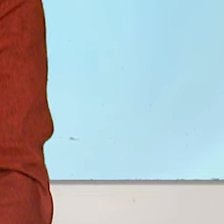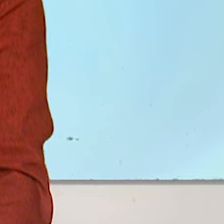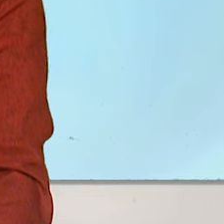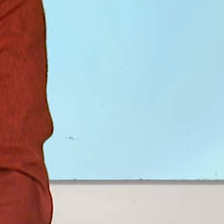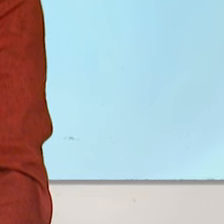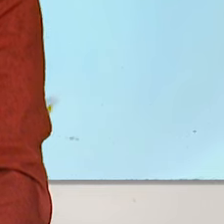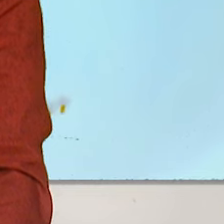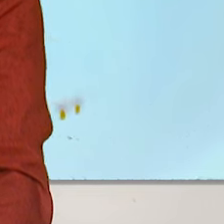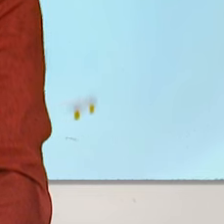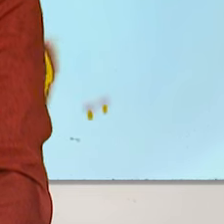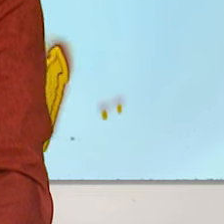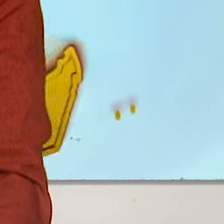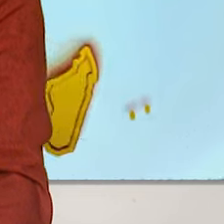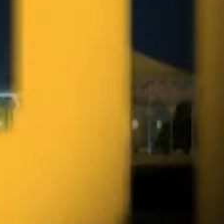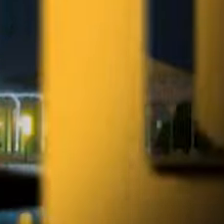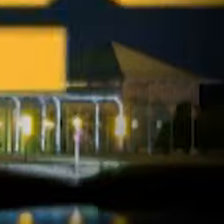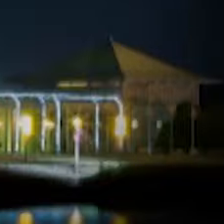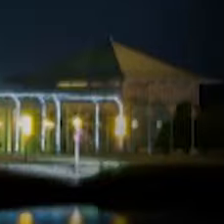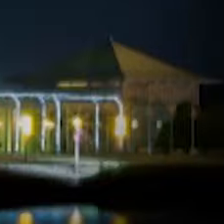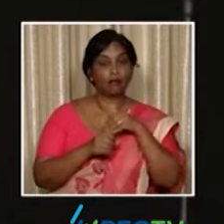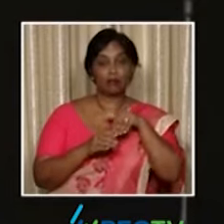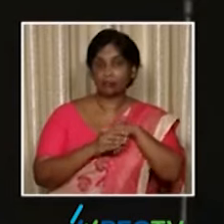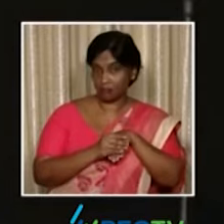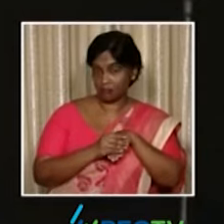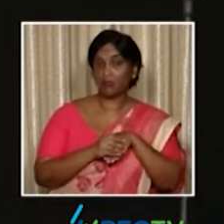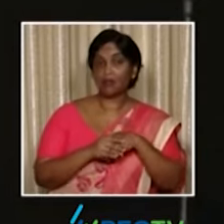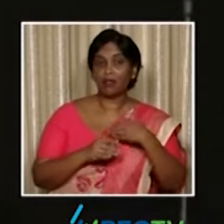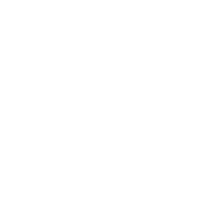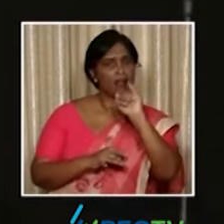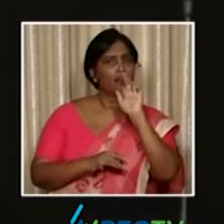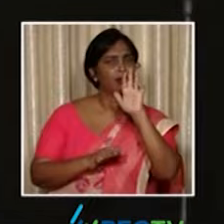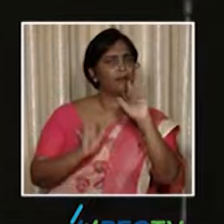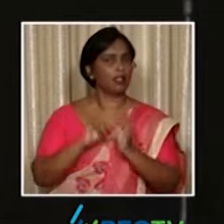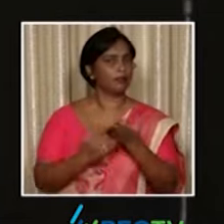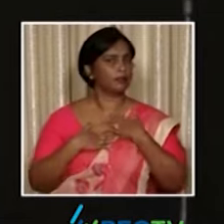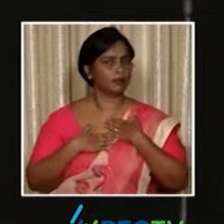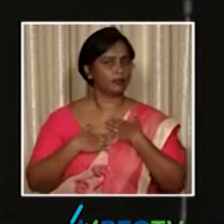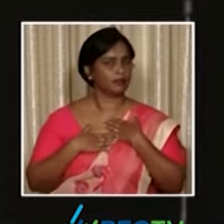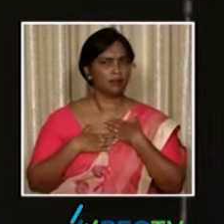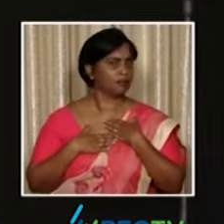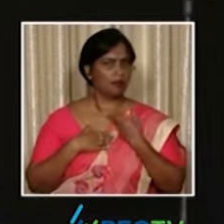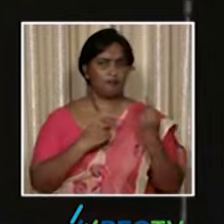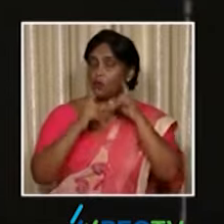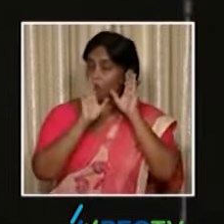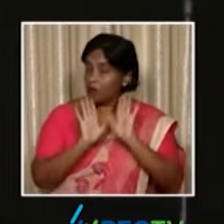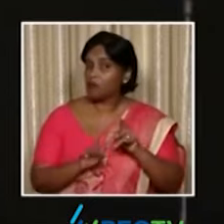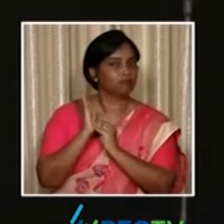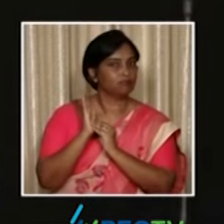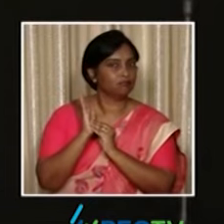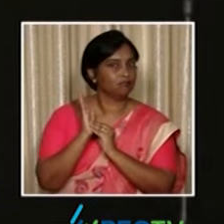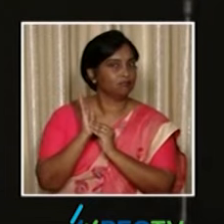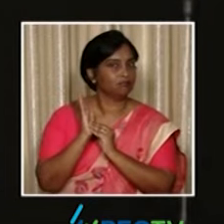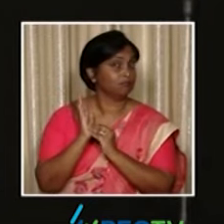සජිත් ප්‍රේමදාස ප්‍රකාශ කළේ. මම 69 ලක්ෂයේ mantriwari මම ඒ වගකීම ඉෂ්ට කරා මට